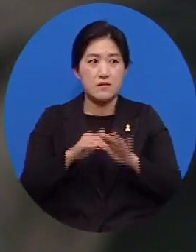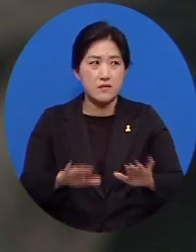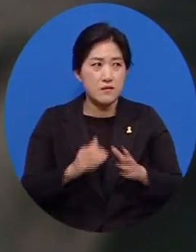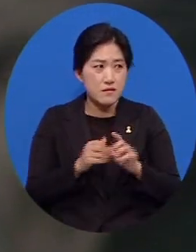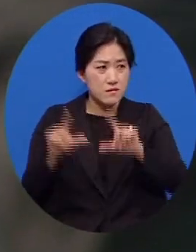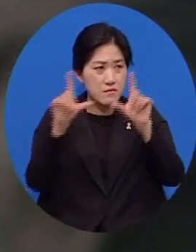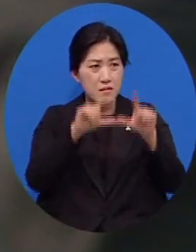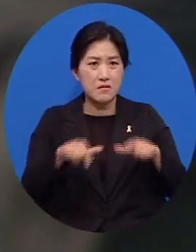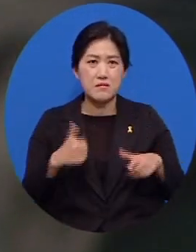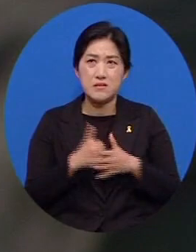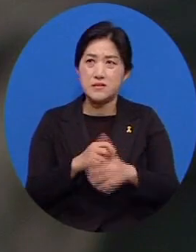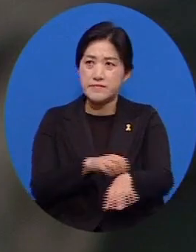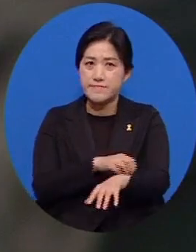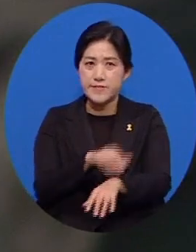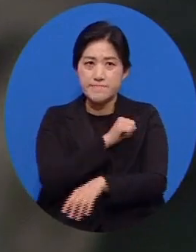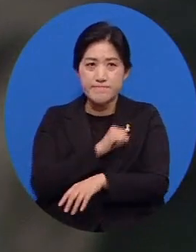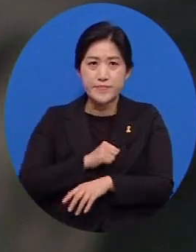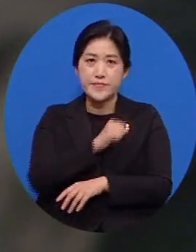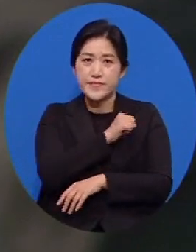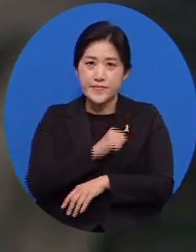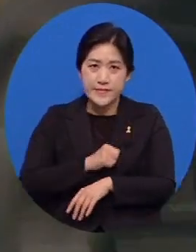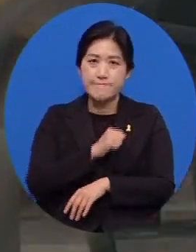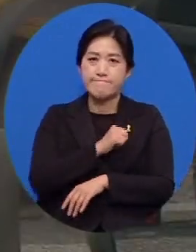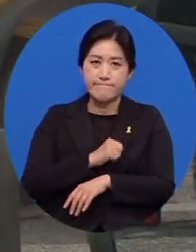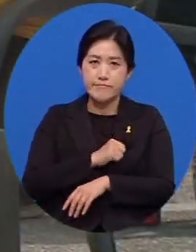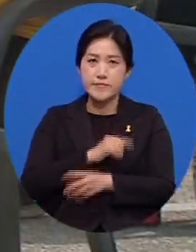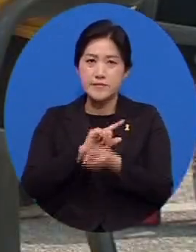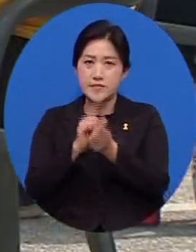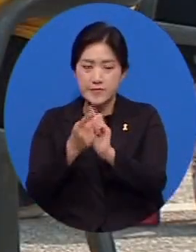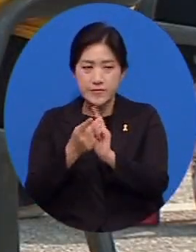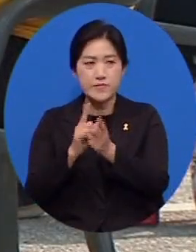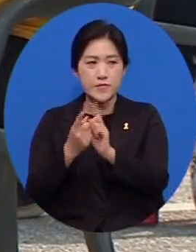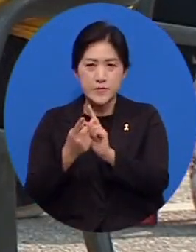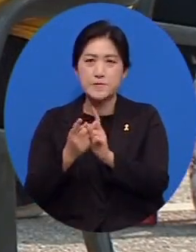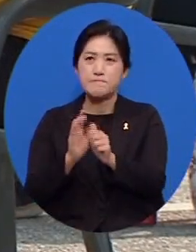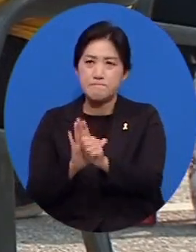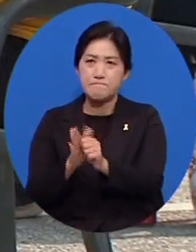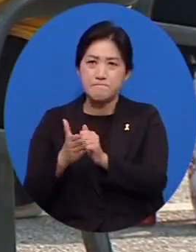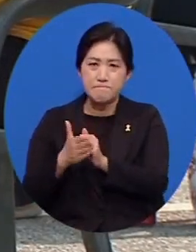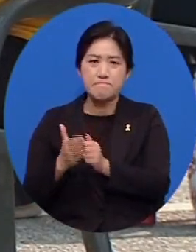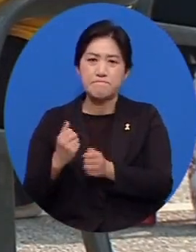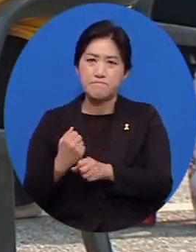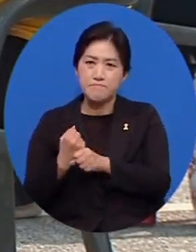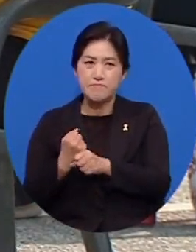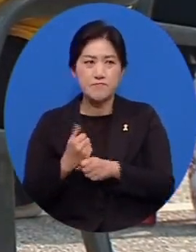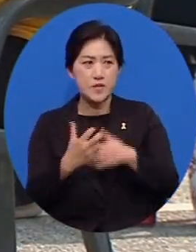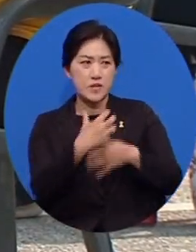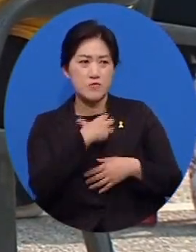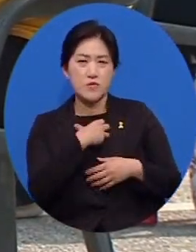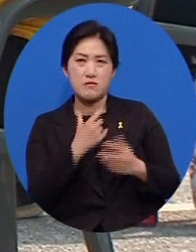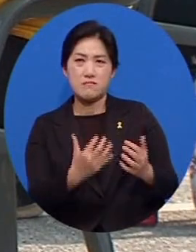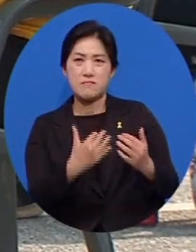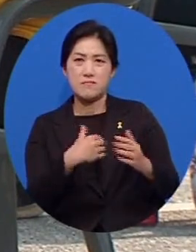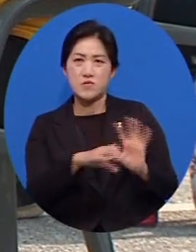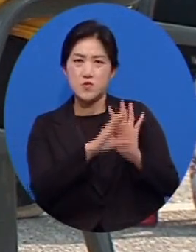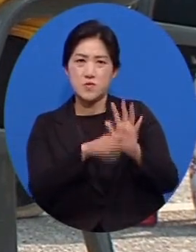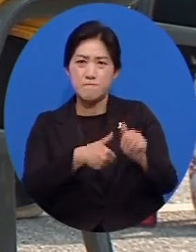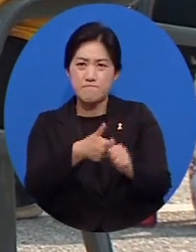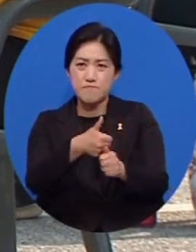불편함을 감내하면서 서로가 서로를 의지해 위험을 이겨내고 있습니다.